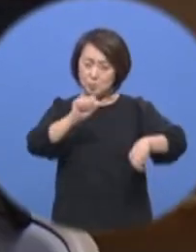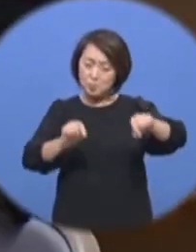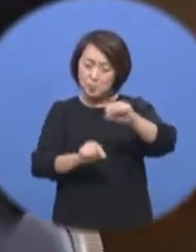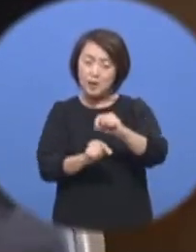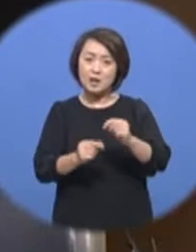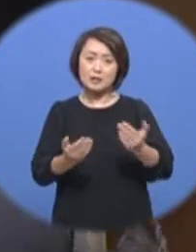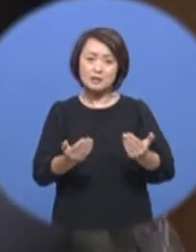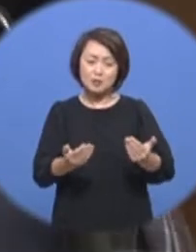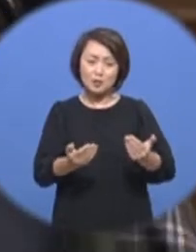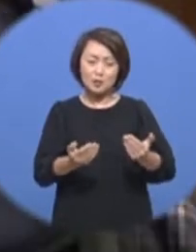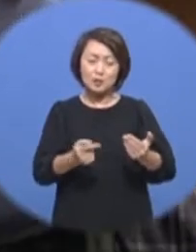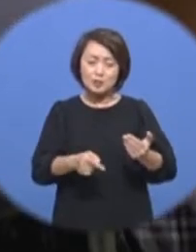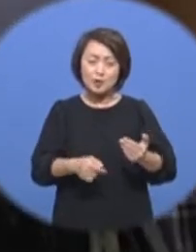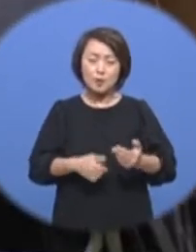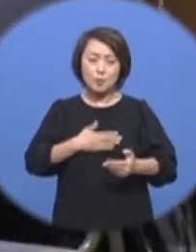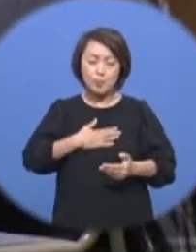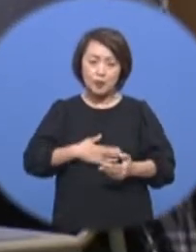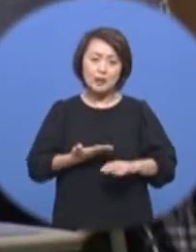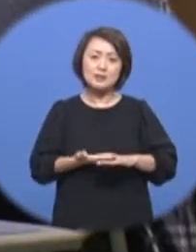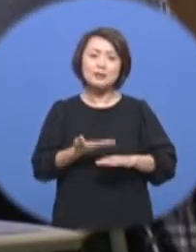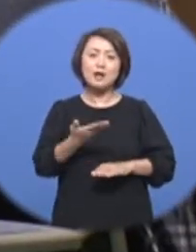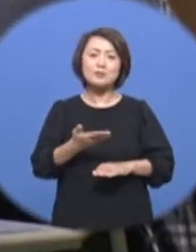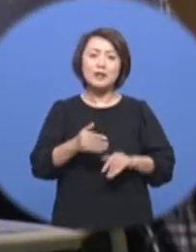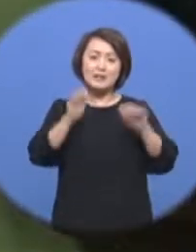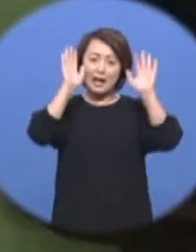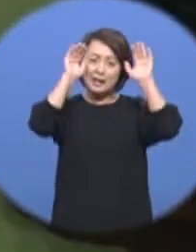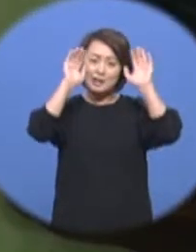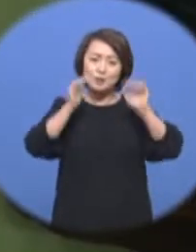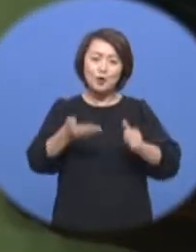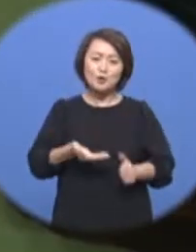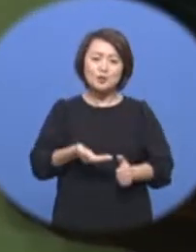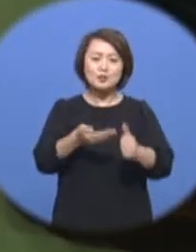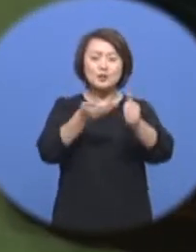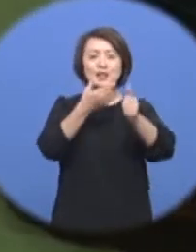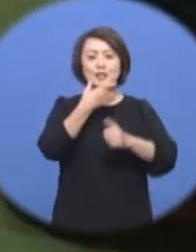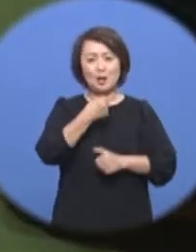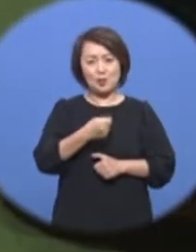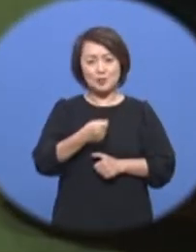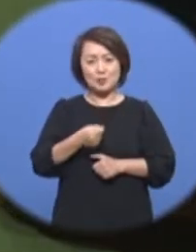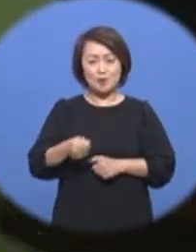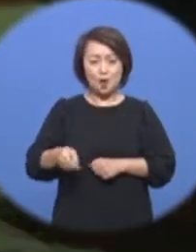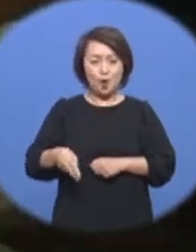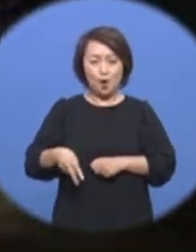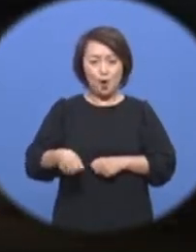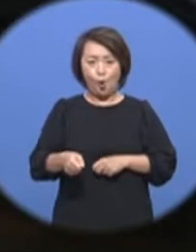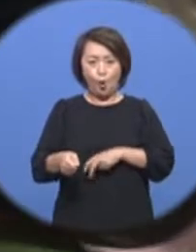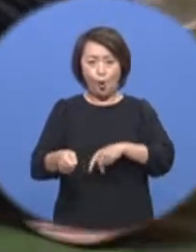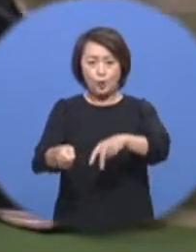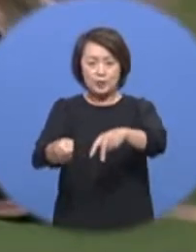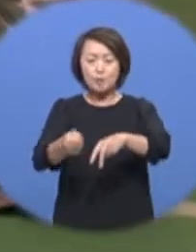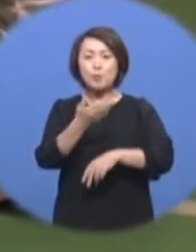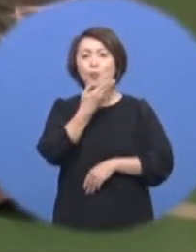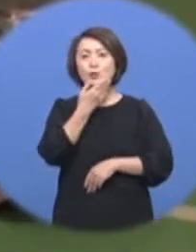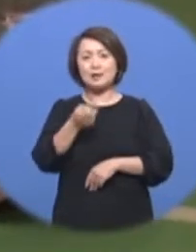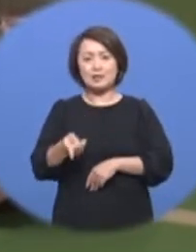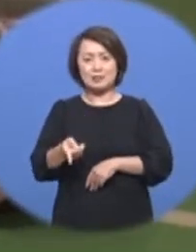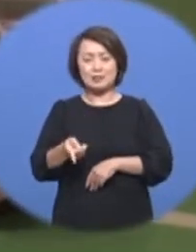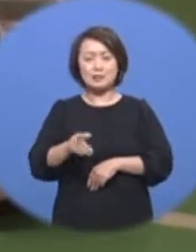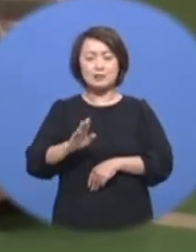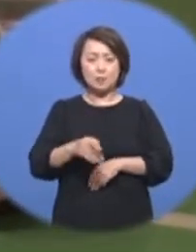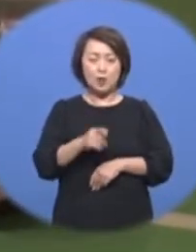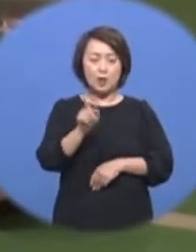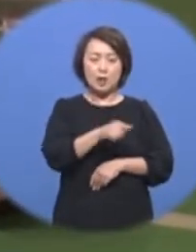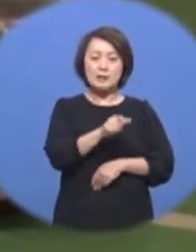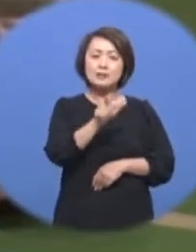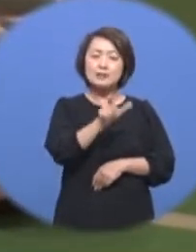悟しながらワンちゃんを飼っていただきたいなと思うんですね。お散歩も大変ですけども、すごく人間の健